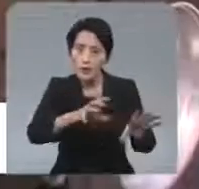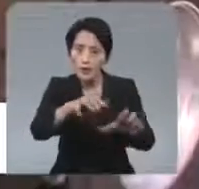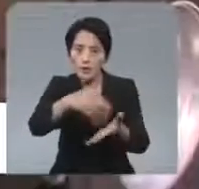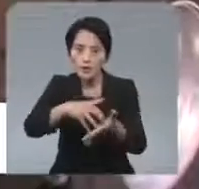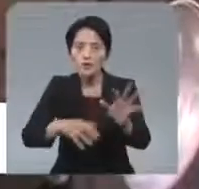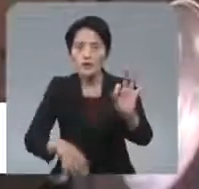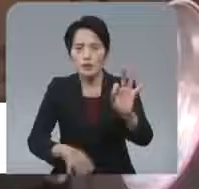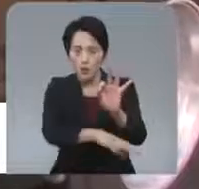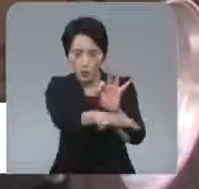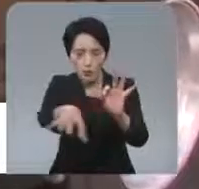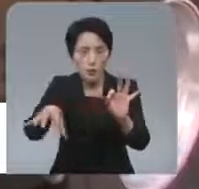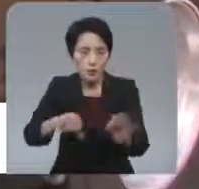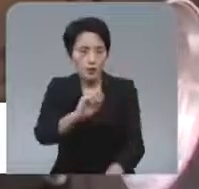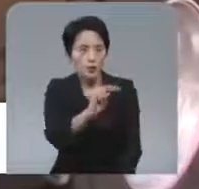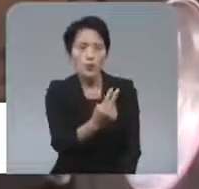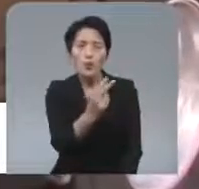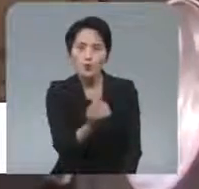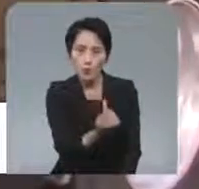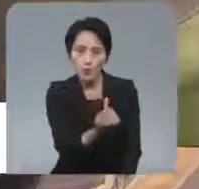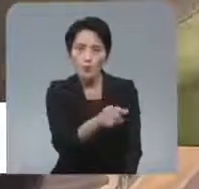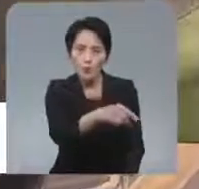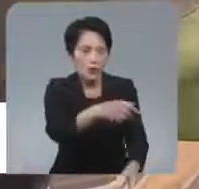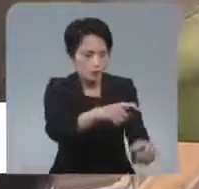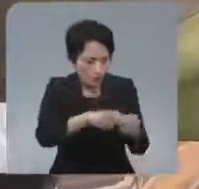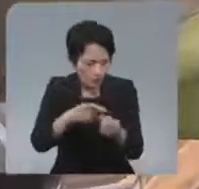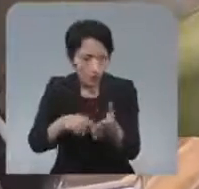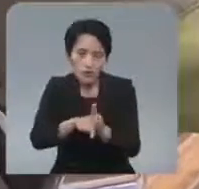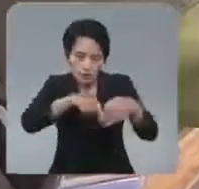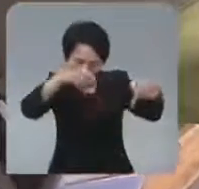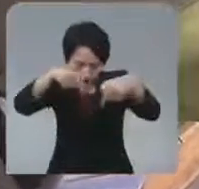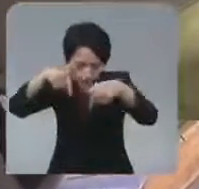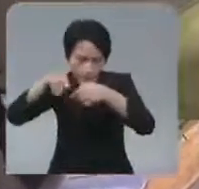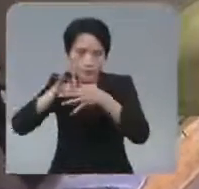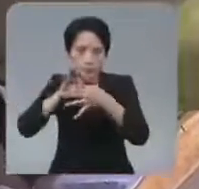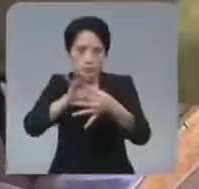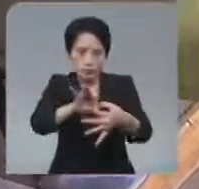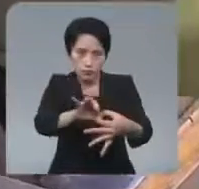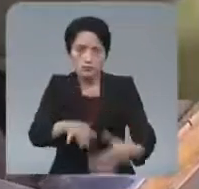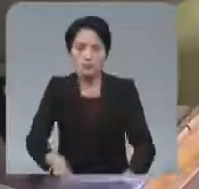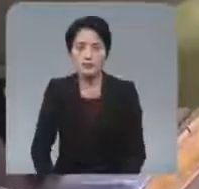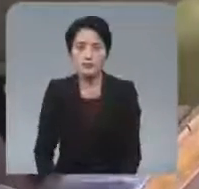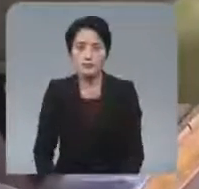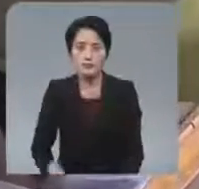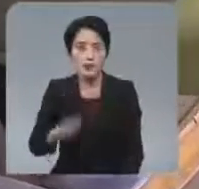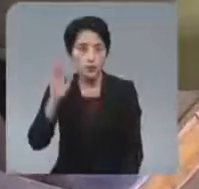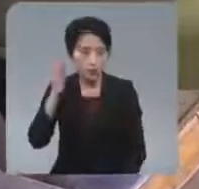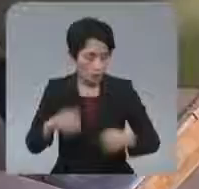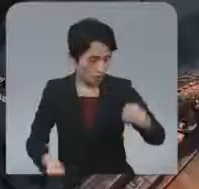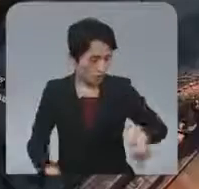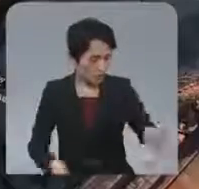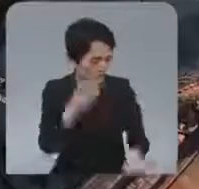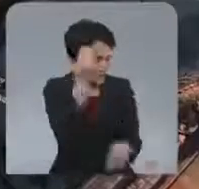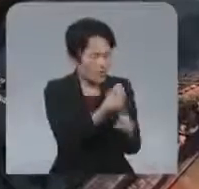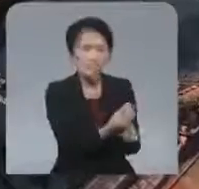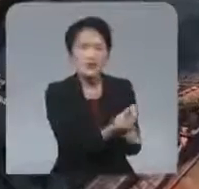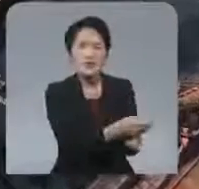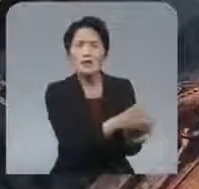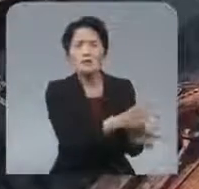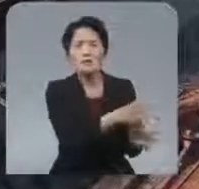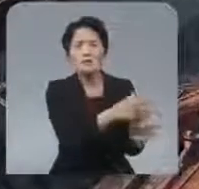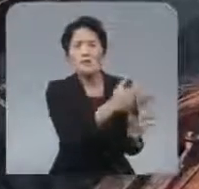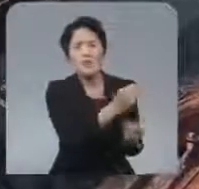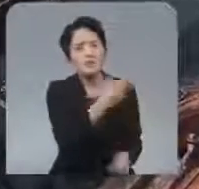とミョンソまたは尿素水の輸入に向け協議を行っていますこれに先立ち中国